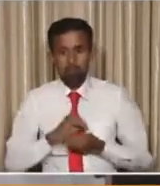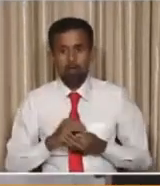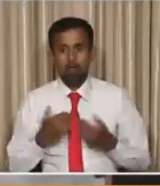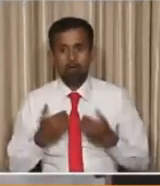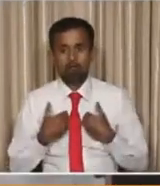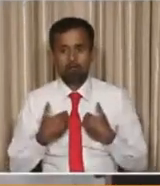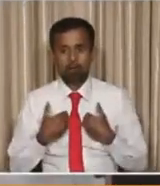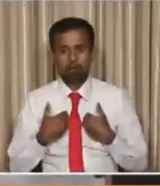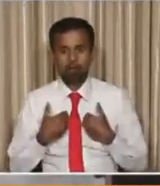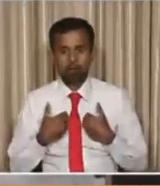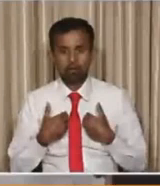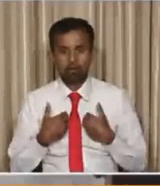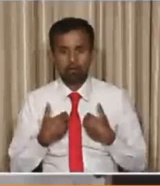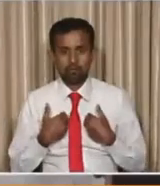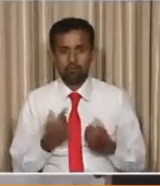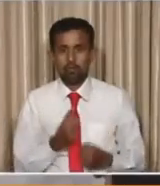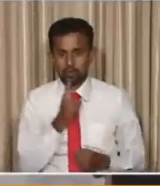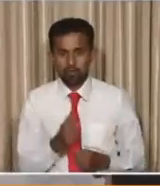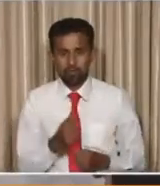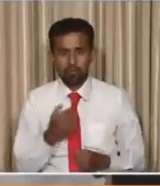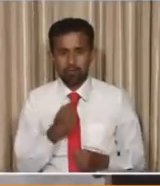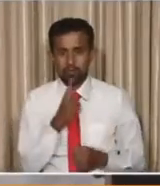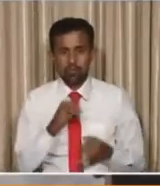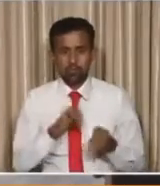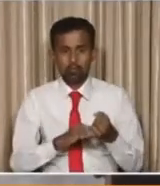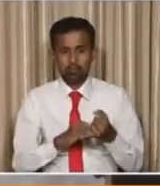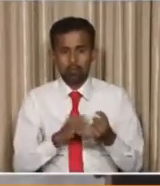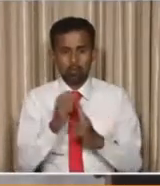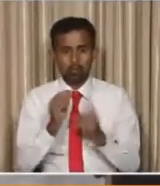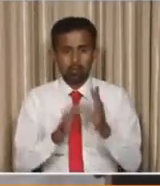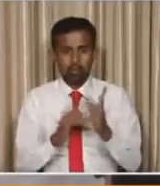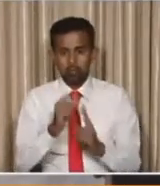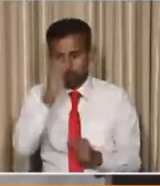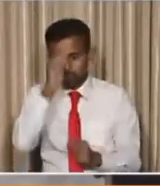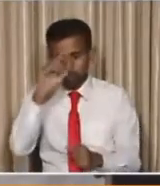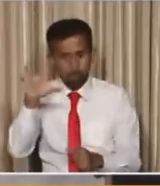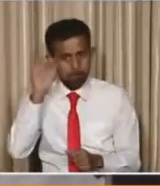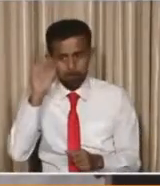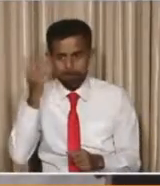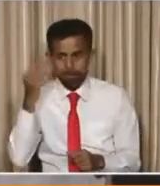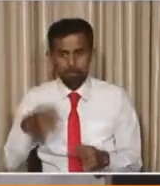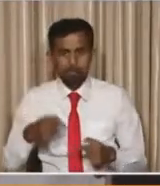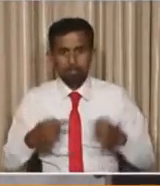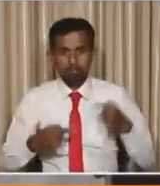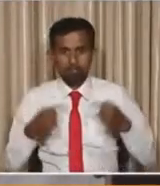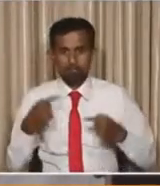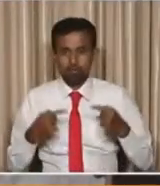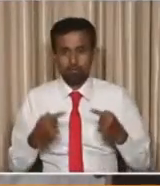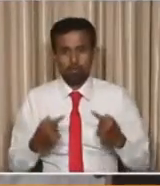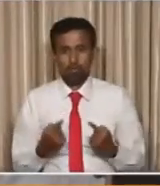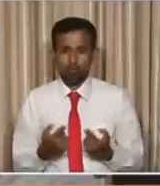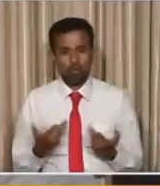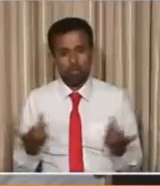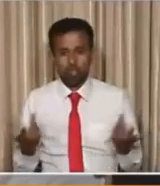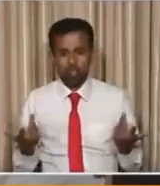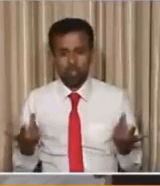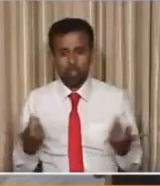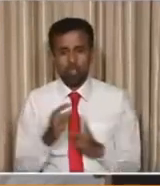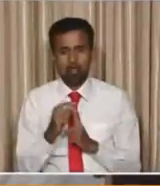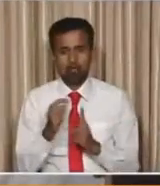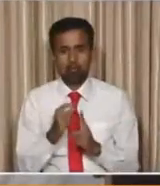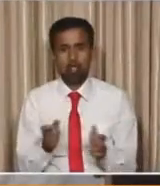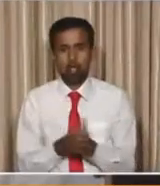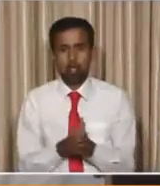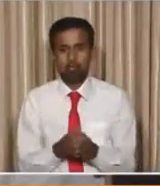ඉතින් මං කියන දේ සුමන්දෙන් මන්තුම පිළිගන්නේ නැත්තම් මෙතන තව ඇවිල්ලා වාද විවාද කරන්න උවමනා නැහැ පාර්ලිමේන්තුවේ